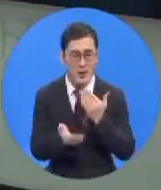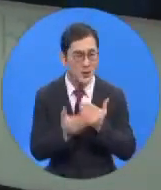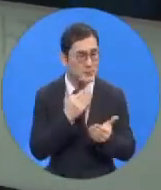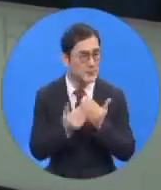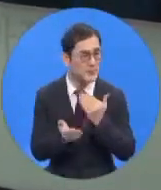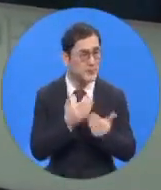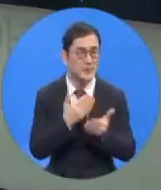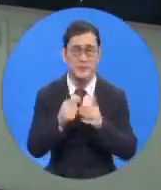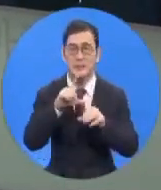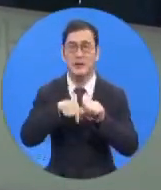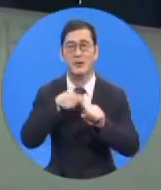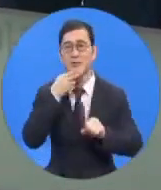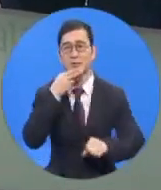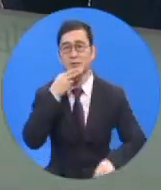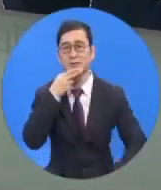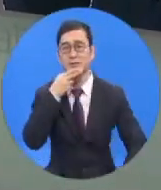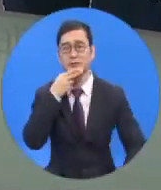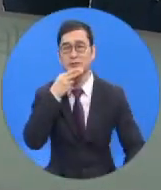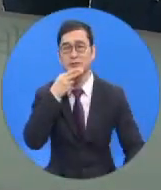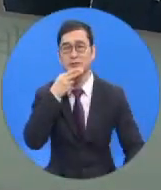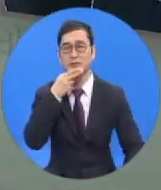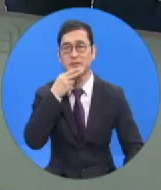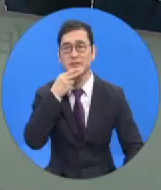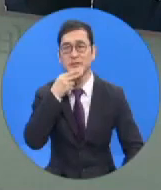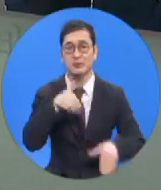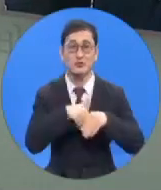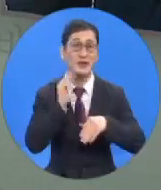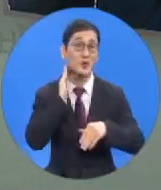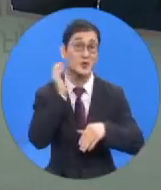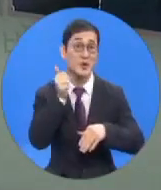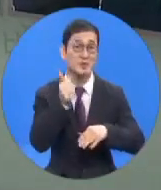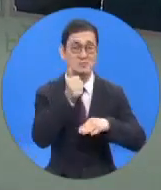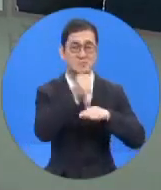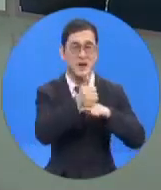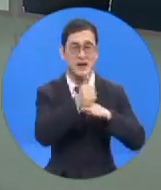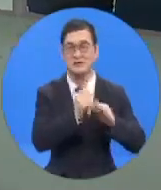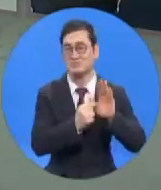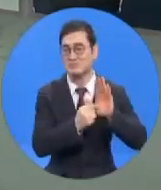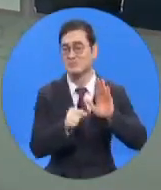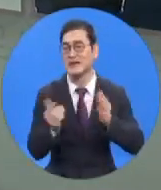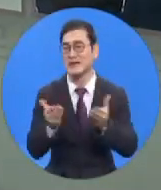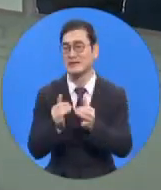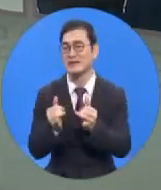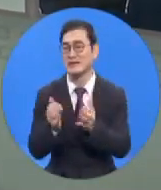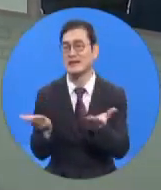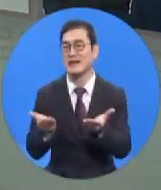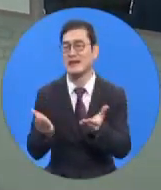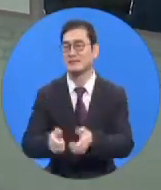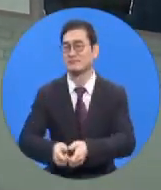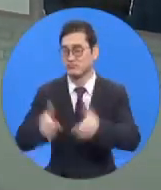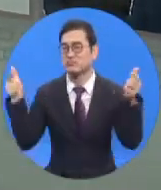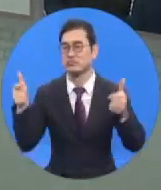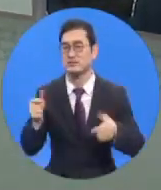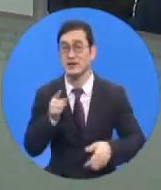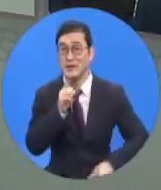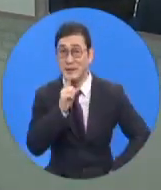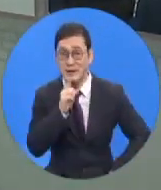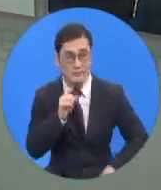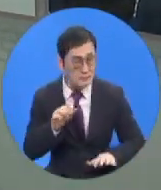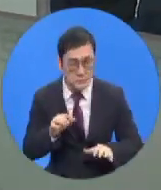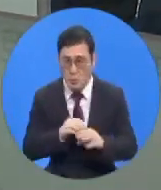박탈되고 있습니다. 문재인 정부, 출범 초기에 일자리 정부를 표방했었죠. 지금은 이 문제에 집중할 때가 아닌가